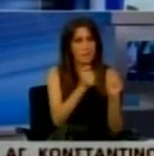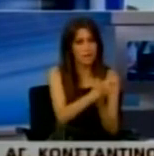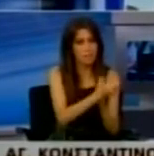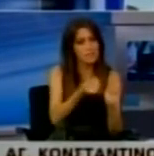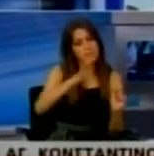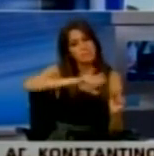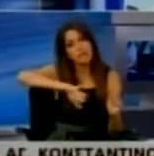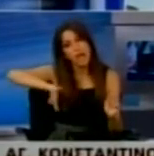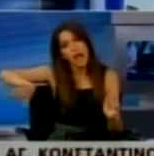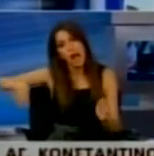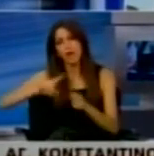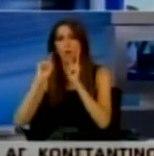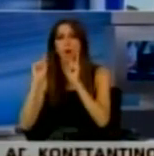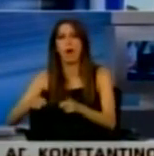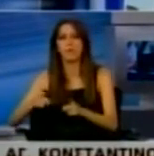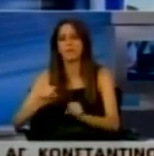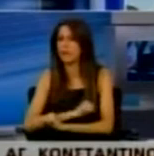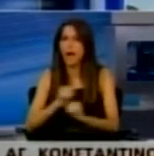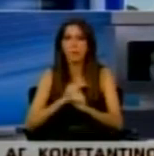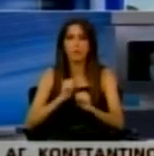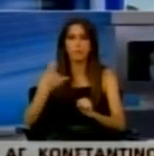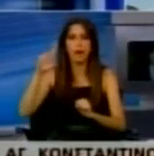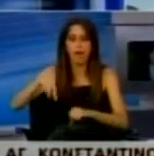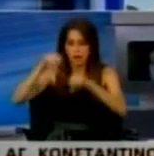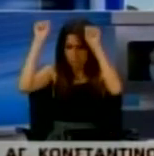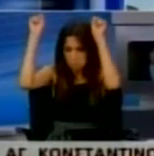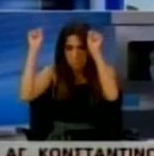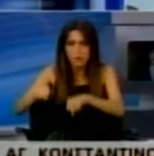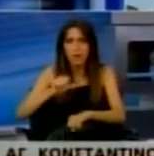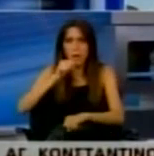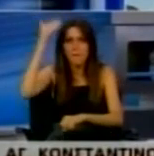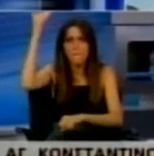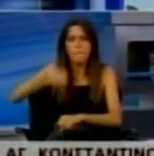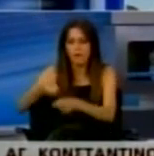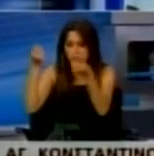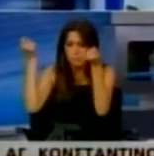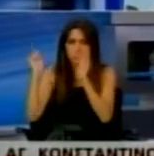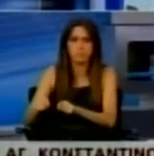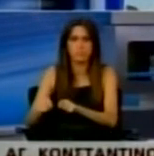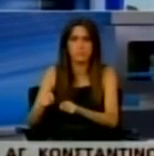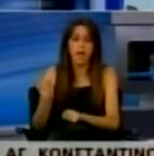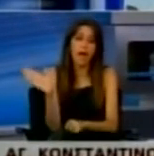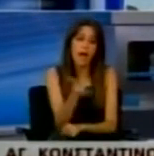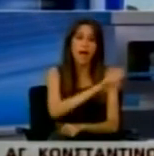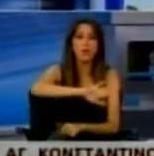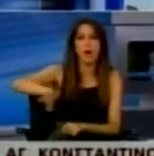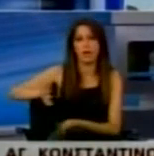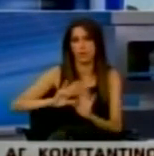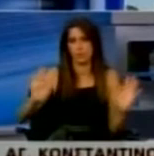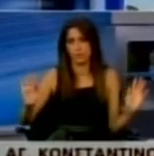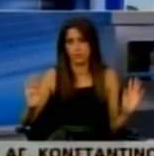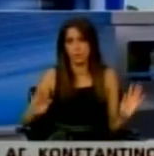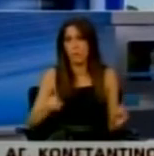υπήρξε να διακοπεί απότομα η λειτουργία της ΕΡΤ και να αναρτηθεί το μαύρο χρώμα